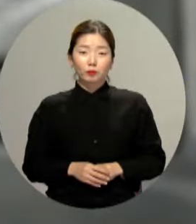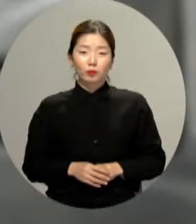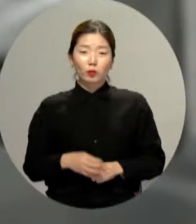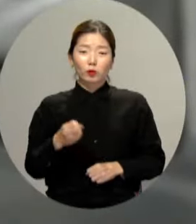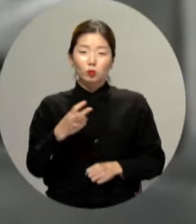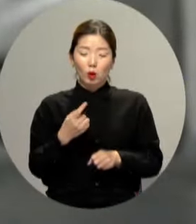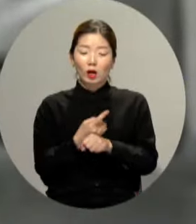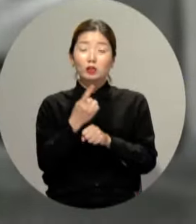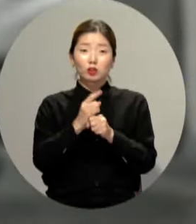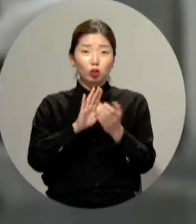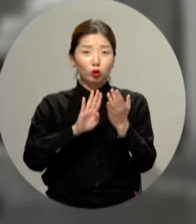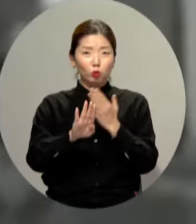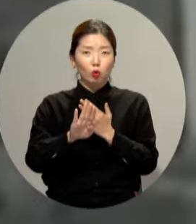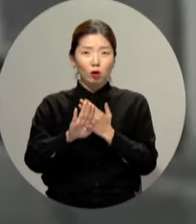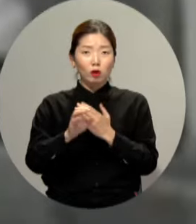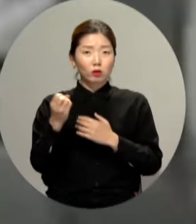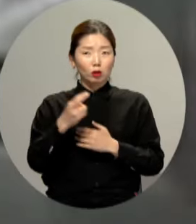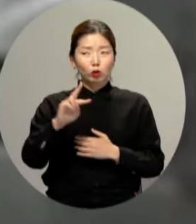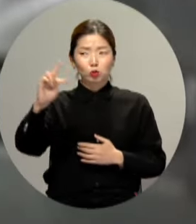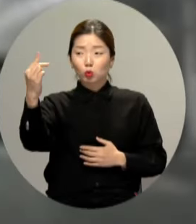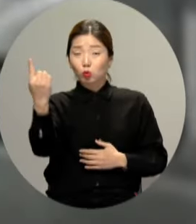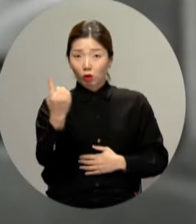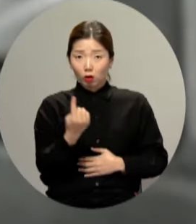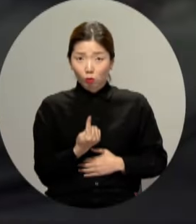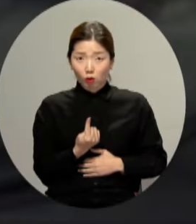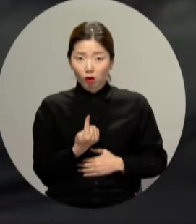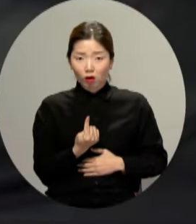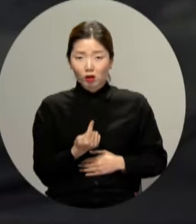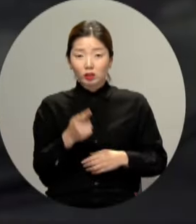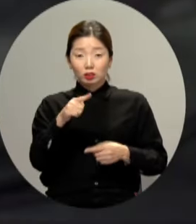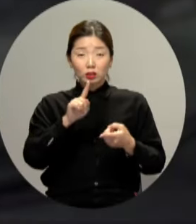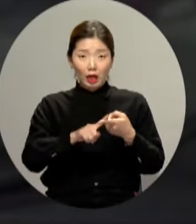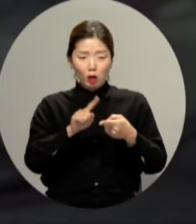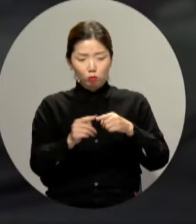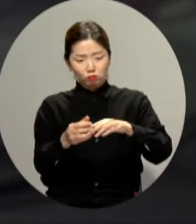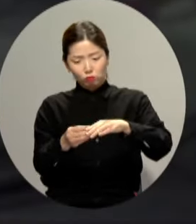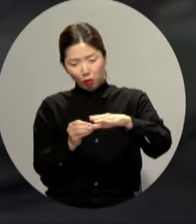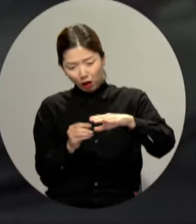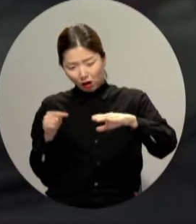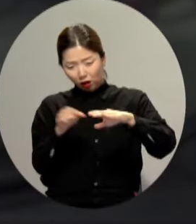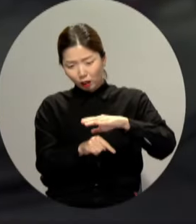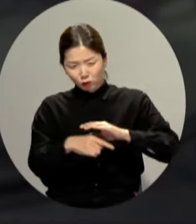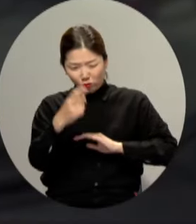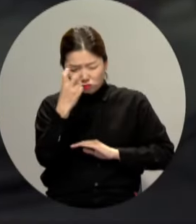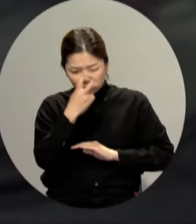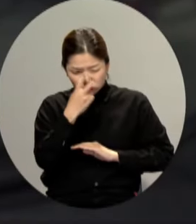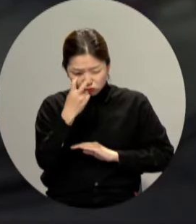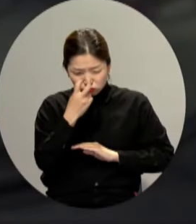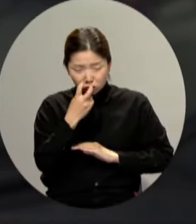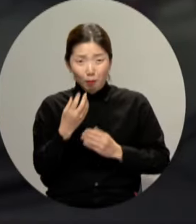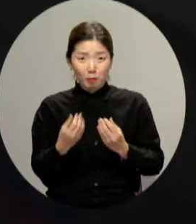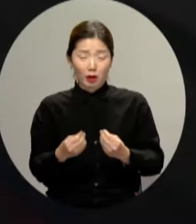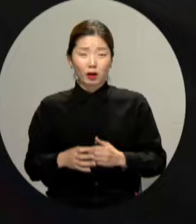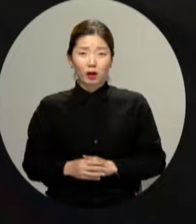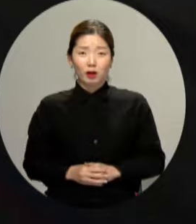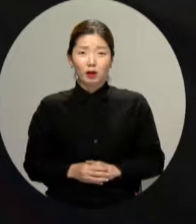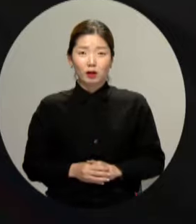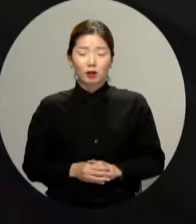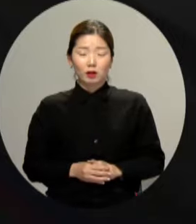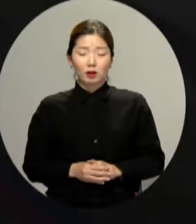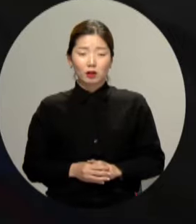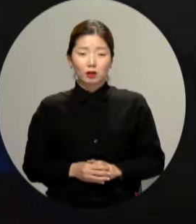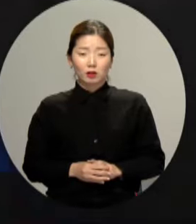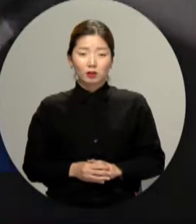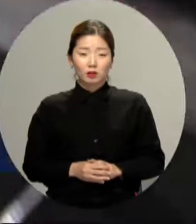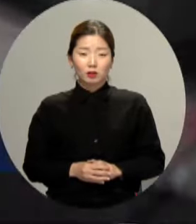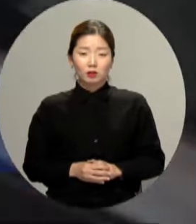심지어 1시간 뒤 다시 지하주차장으로 돌아와 털었던 차량을 재차 뒤진 것으로 드러났습니다. 개개의